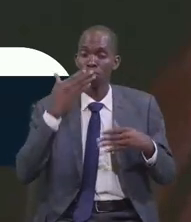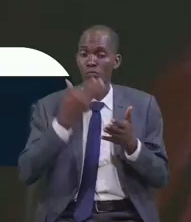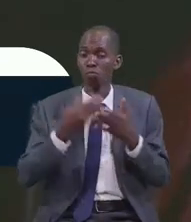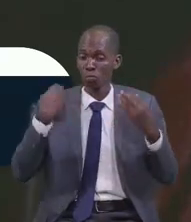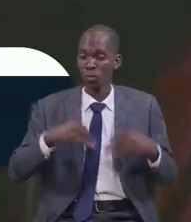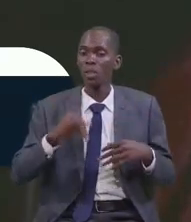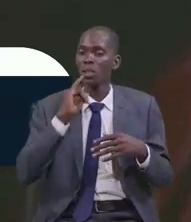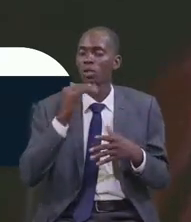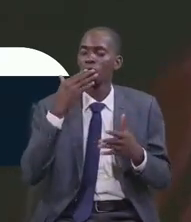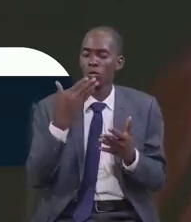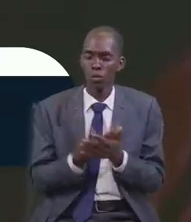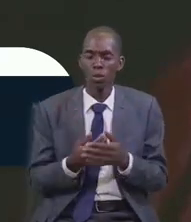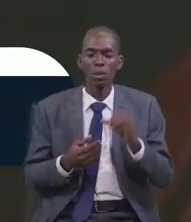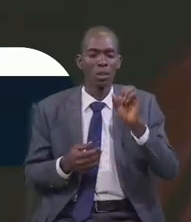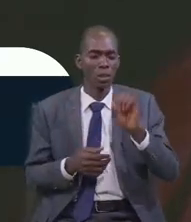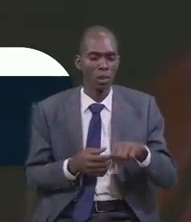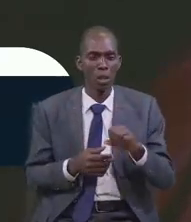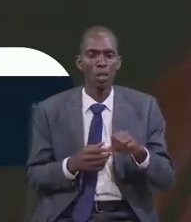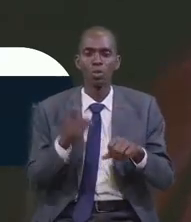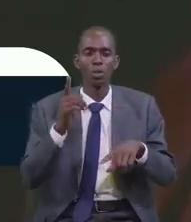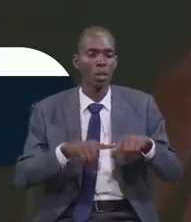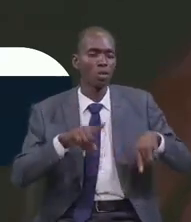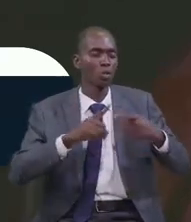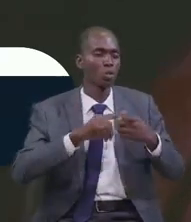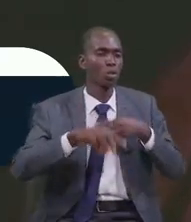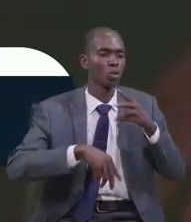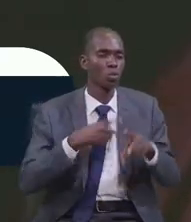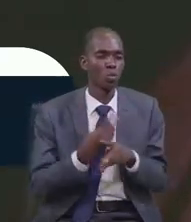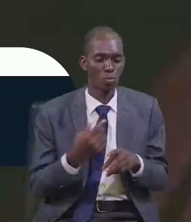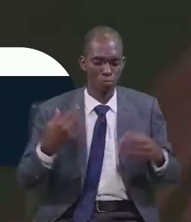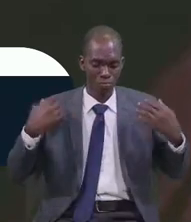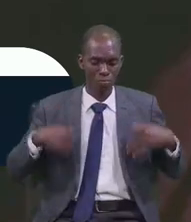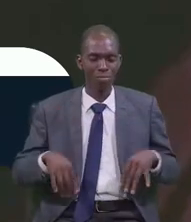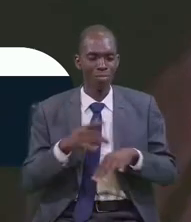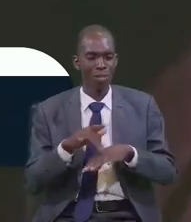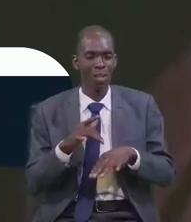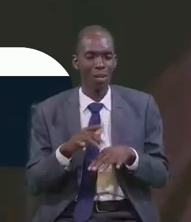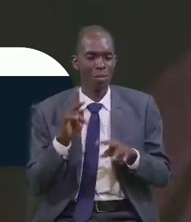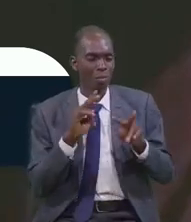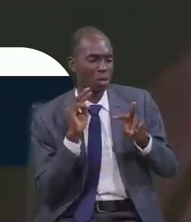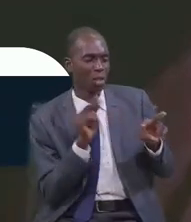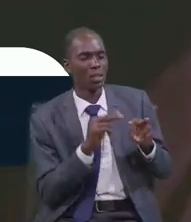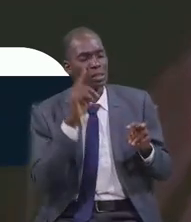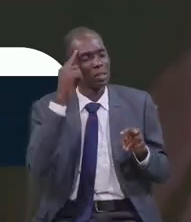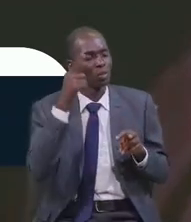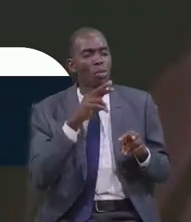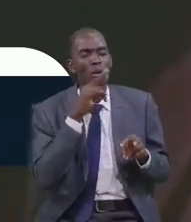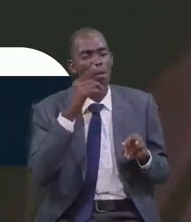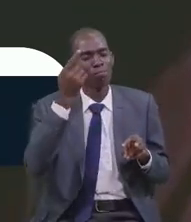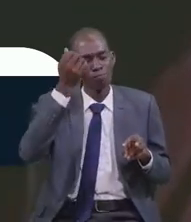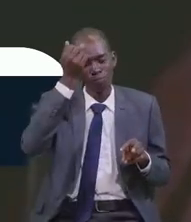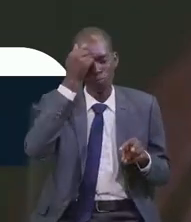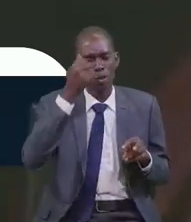peut pas sortir et être nu. On va croire qu'on a une déficience mentale. Mais nous